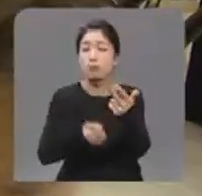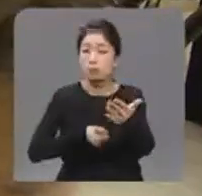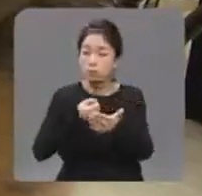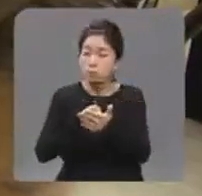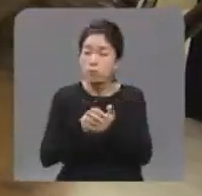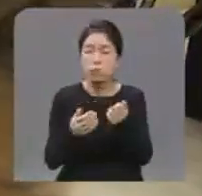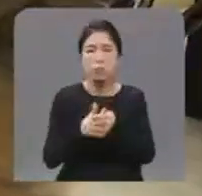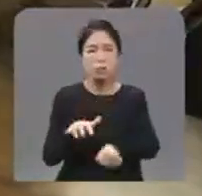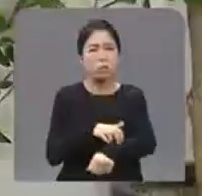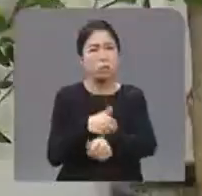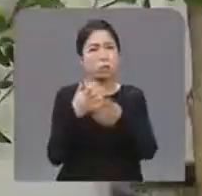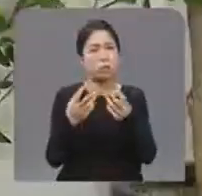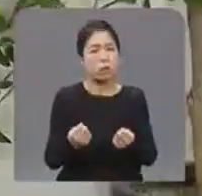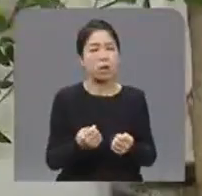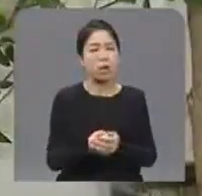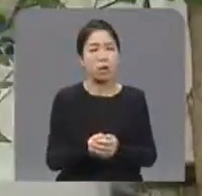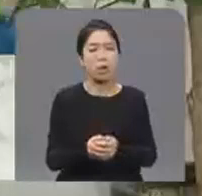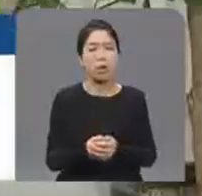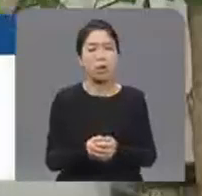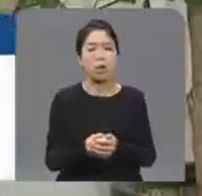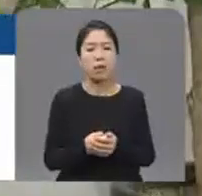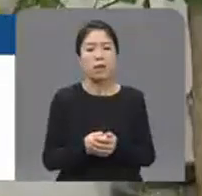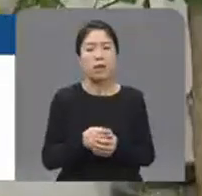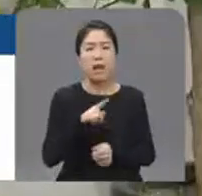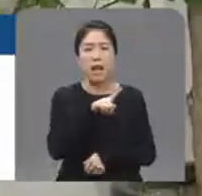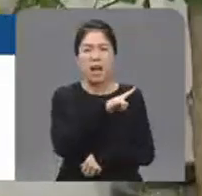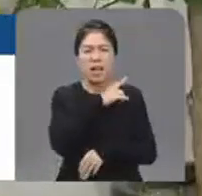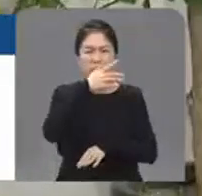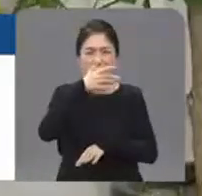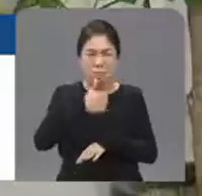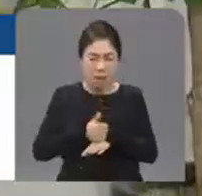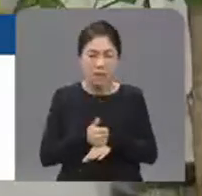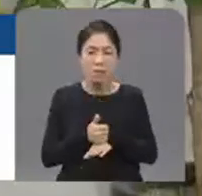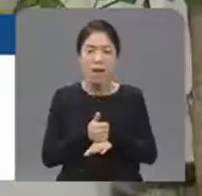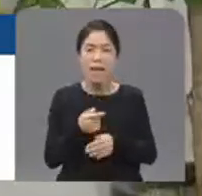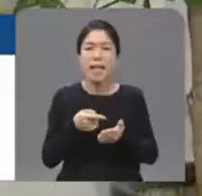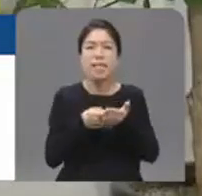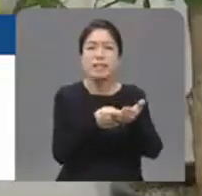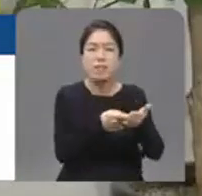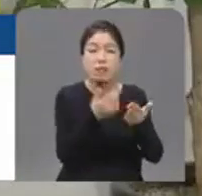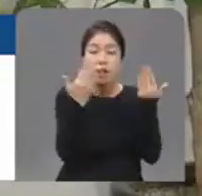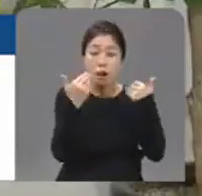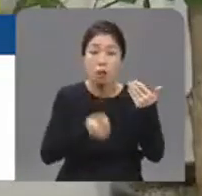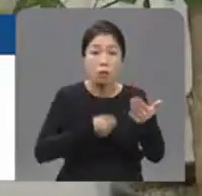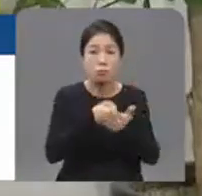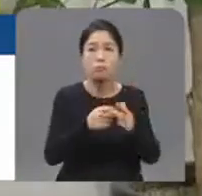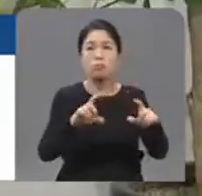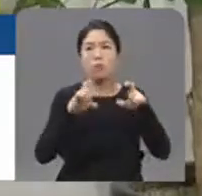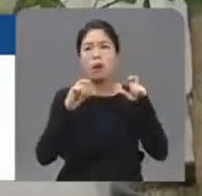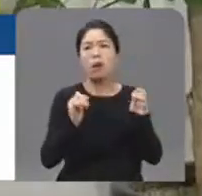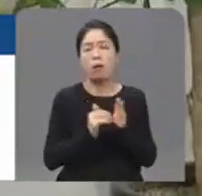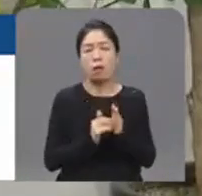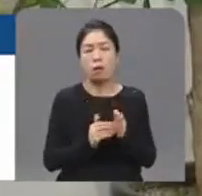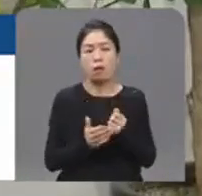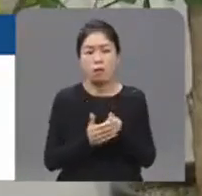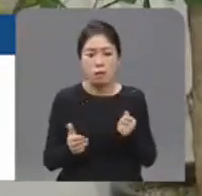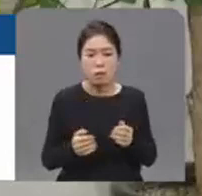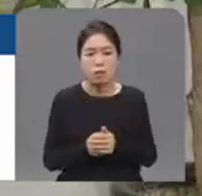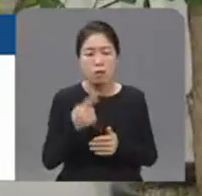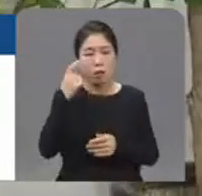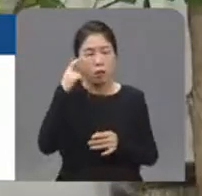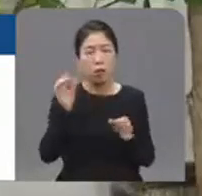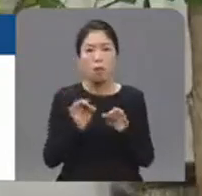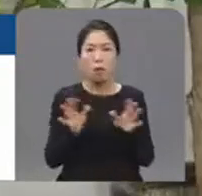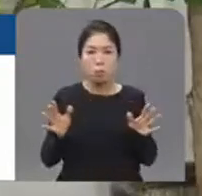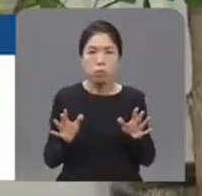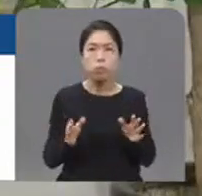불편이 큽니다. 제일 이제 마지막으로 썼던 학교에 배정을 받았어요. 그래서 생각지도